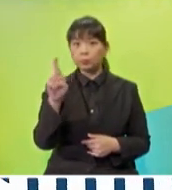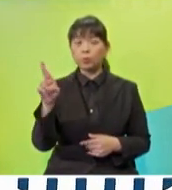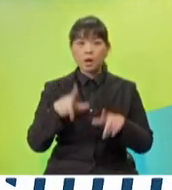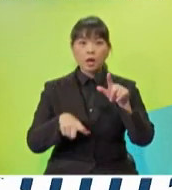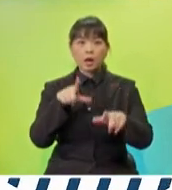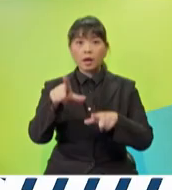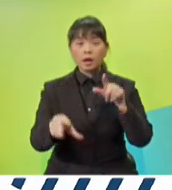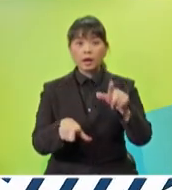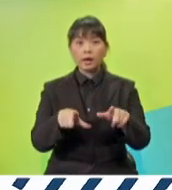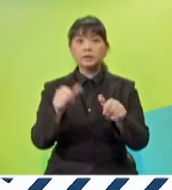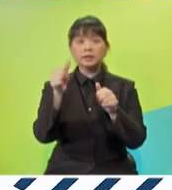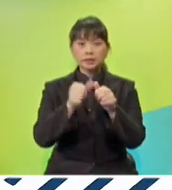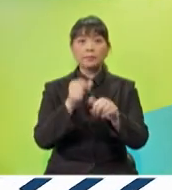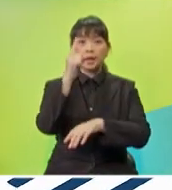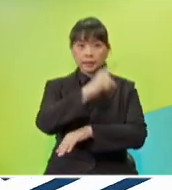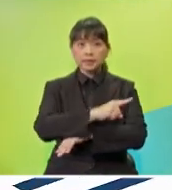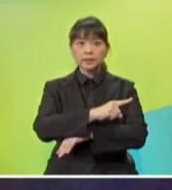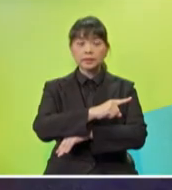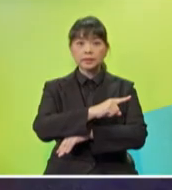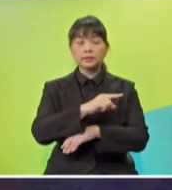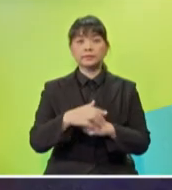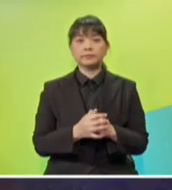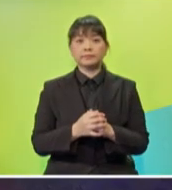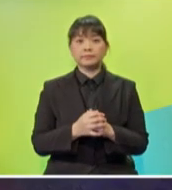jachi mengamalkannya bagus